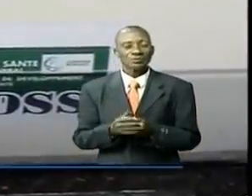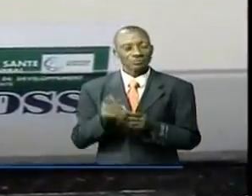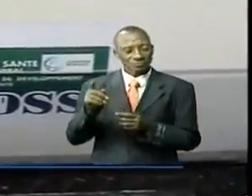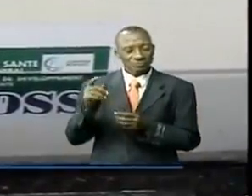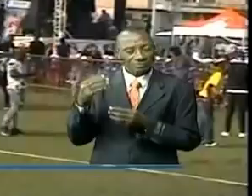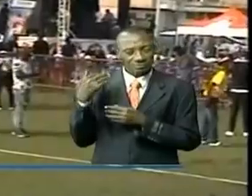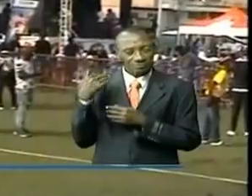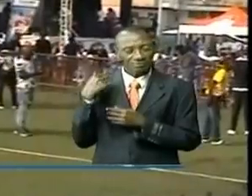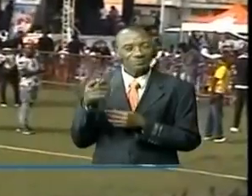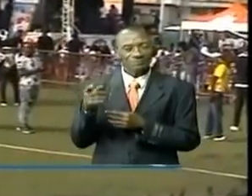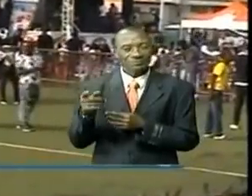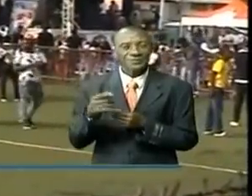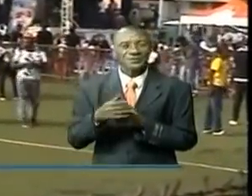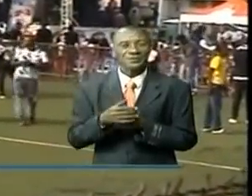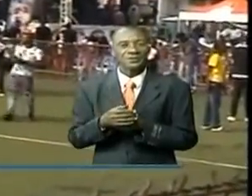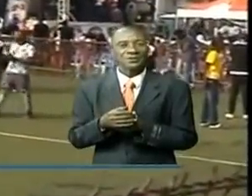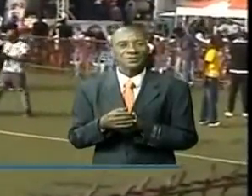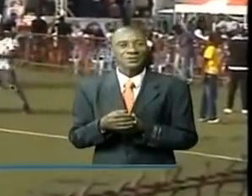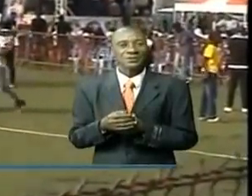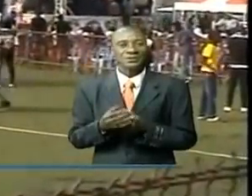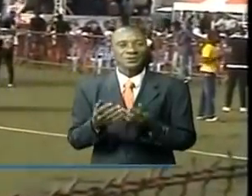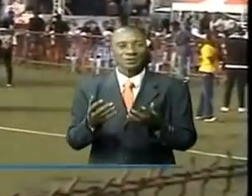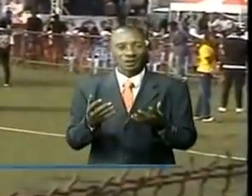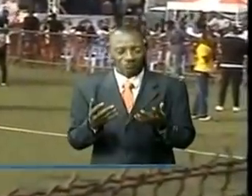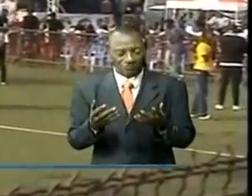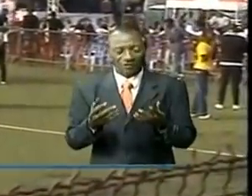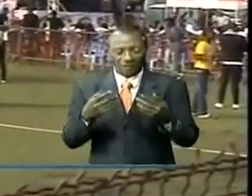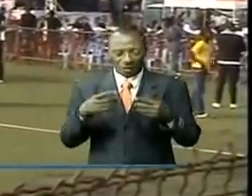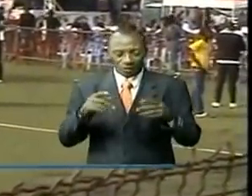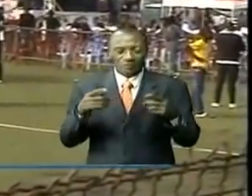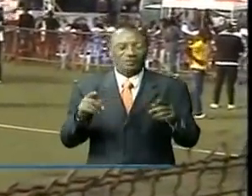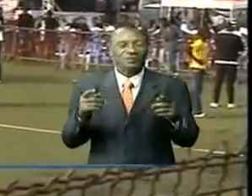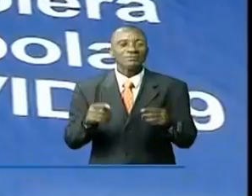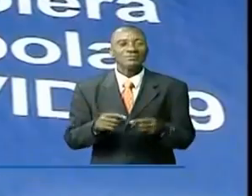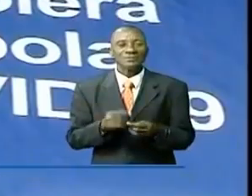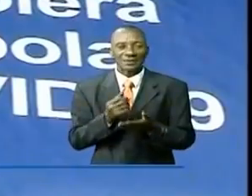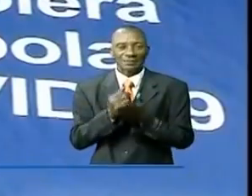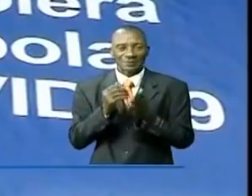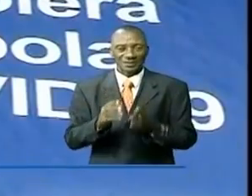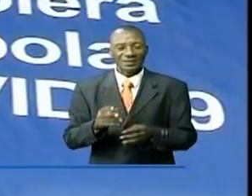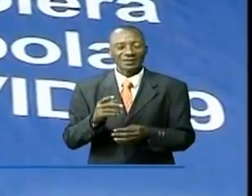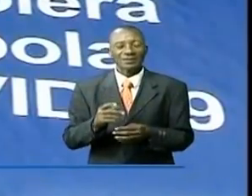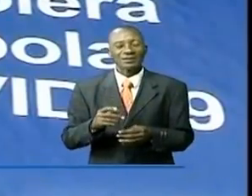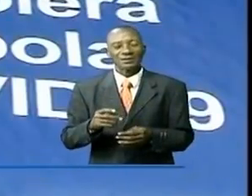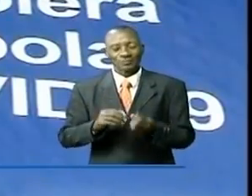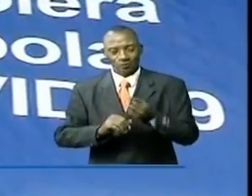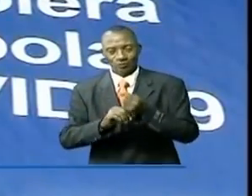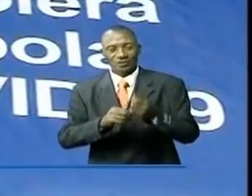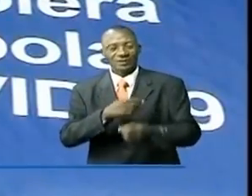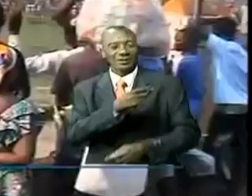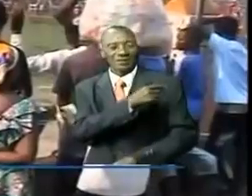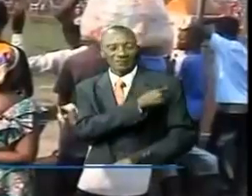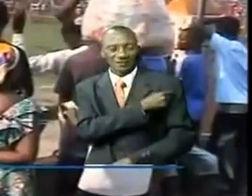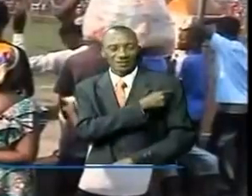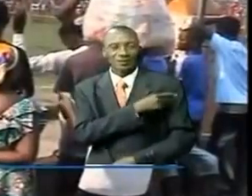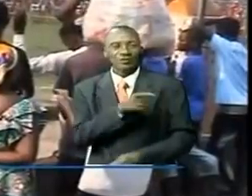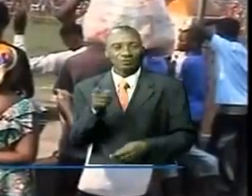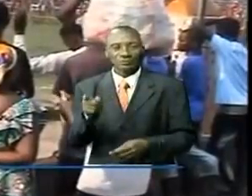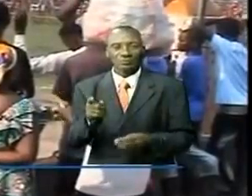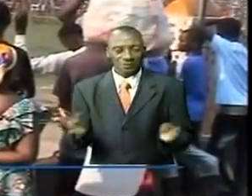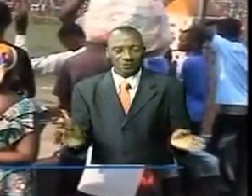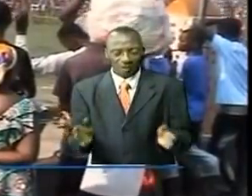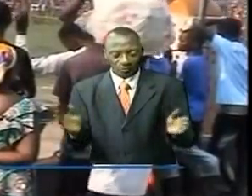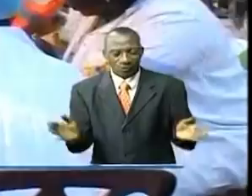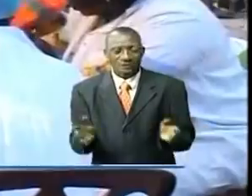de ce concert qu'a livré Innocent Baloumé, ambassadeur de la vaccination, pour accélérer et intensifier ses activités